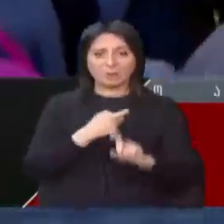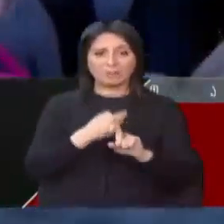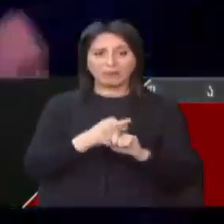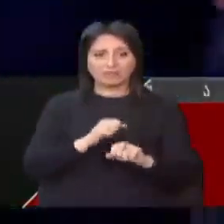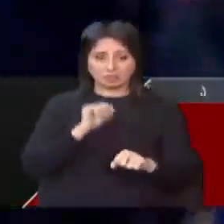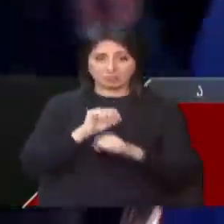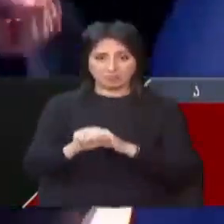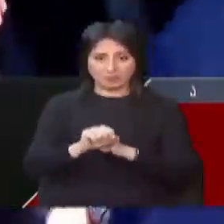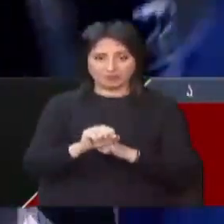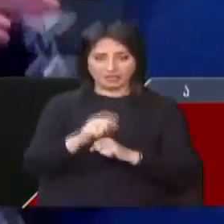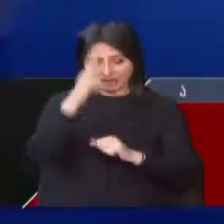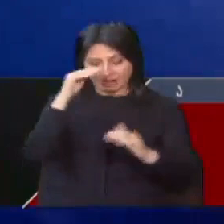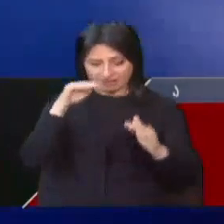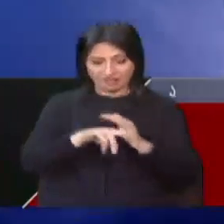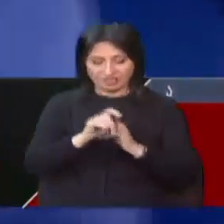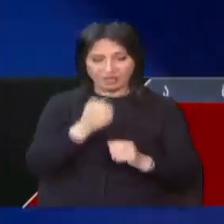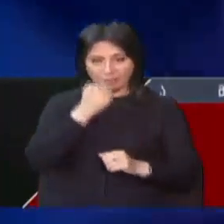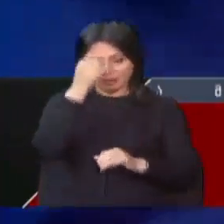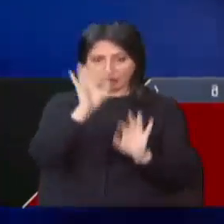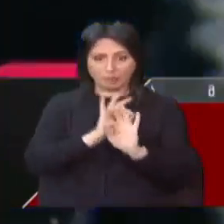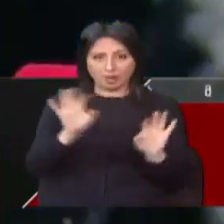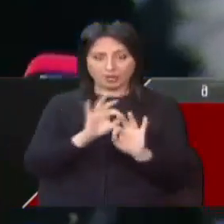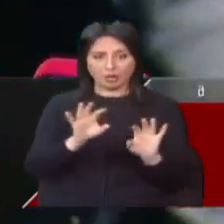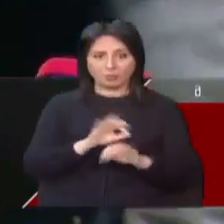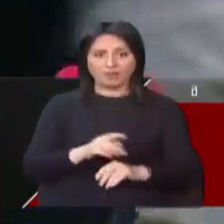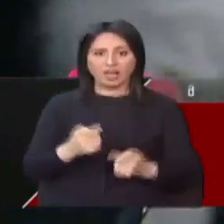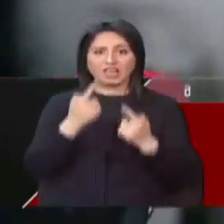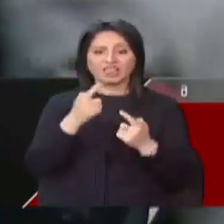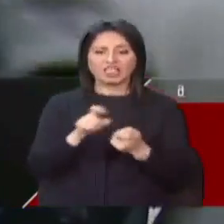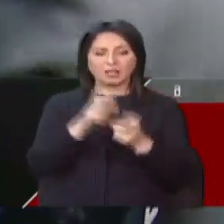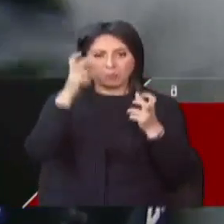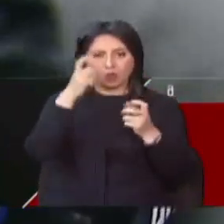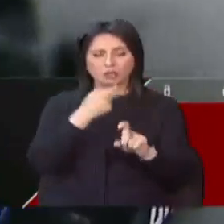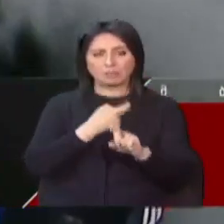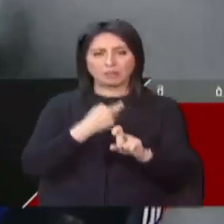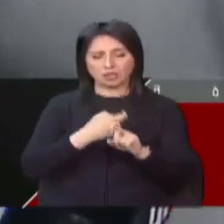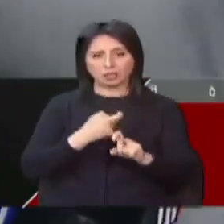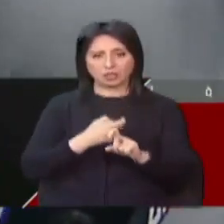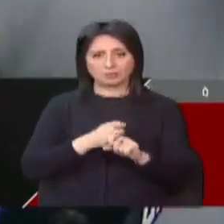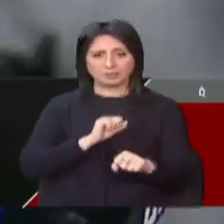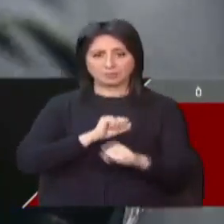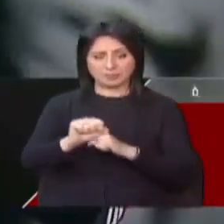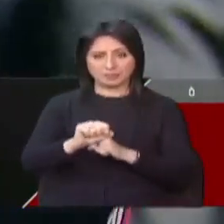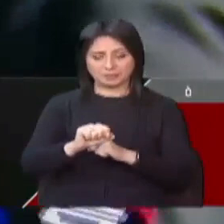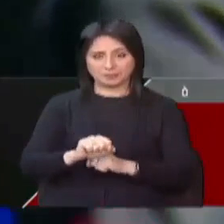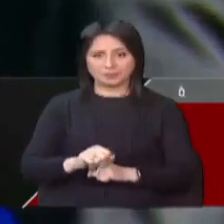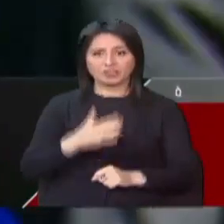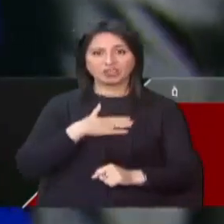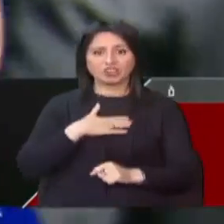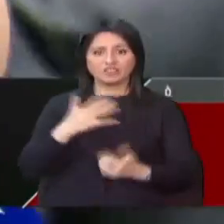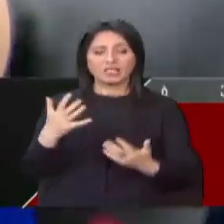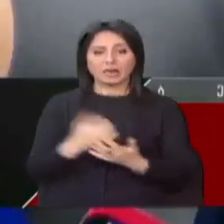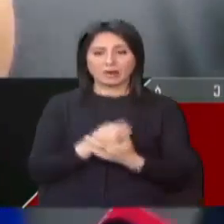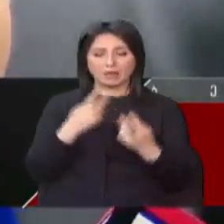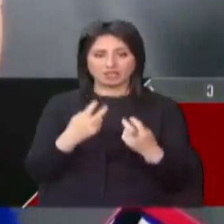ფაშიზმის დამარცხებაში თავგან წირვისთვის მადლობა გადაუხადა. ამ დიდი ბოროტების ფაშიზმის დამარცხების და ჩვენი